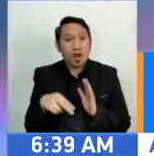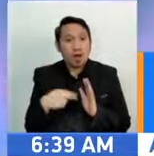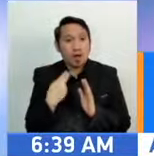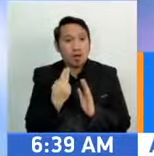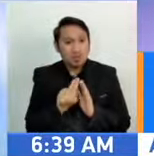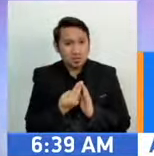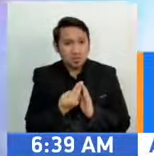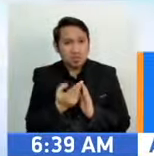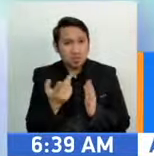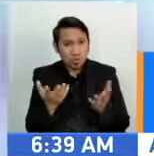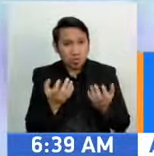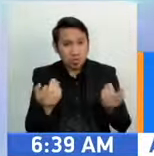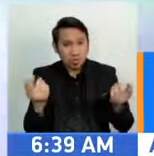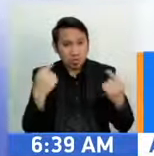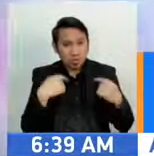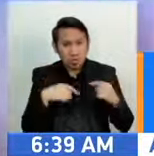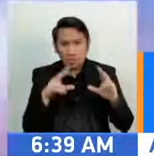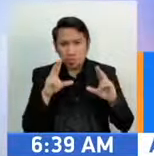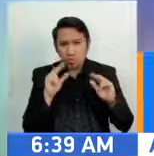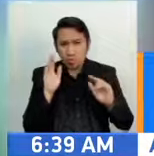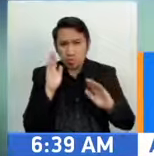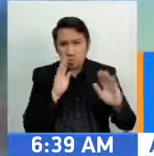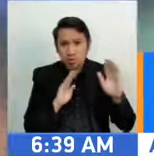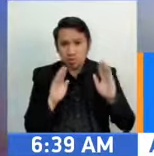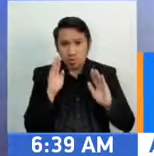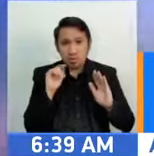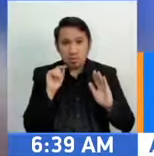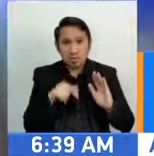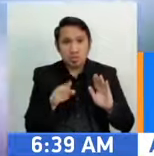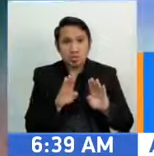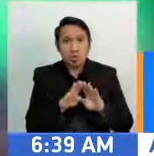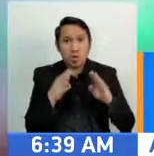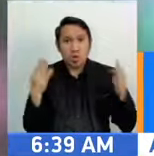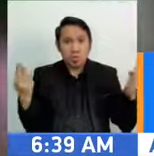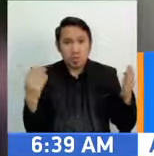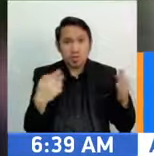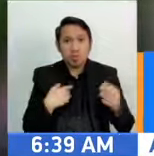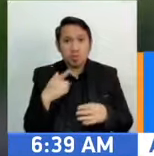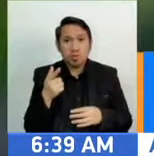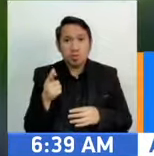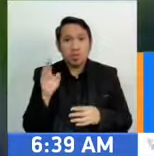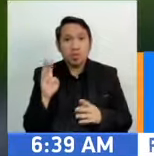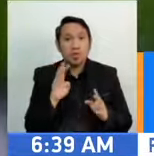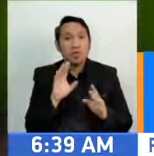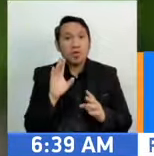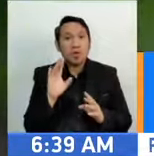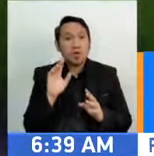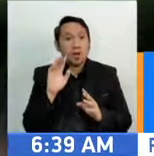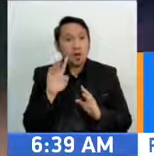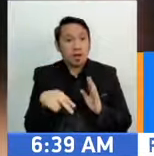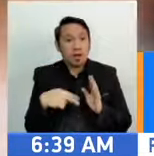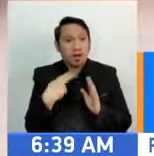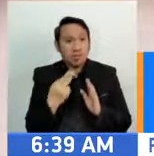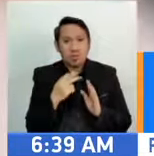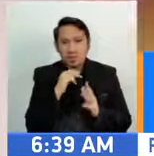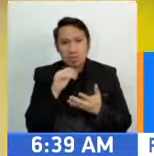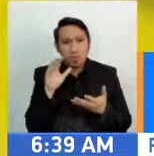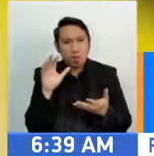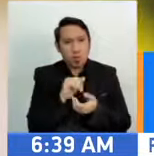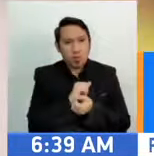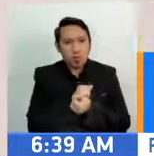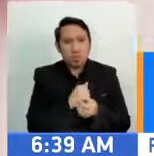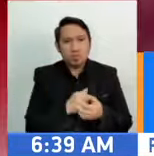wala pong problema kasi bukas po sila. 24/7 at hindi po kayo mauubusan ng kung ano mang isa-serve nila. Ay,